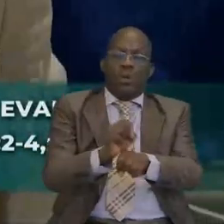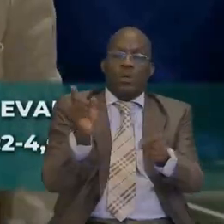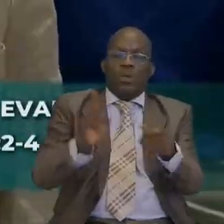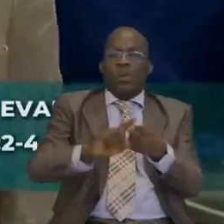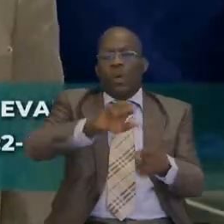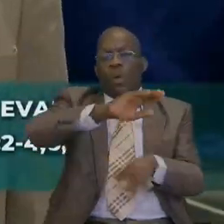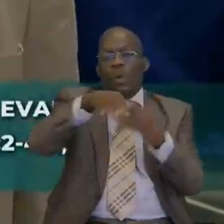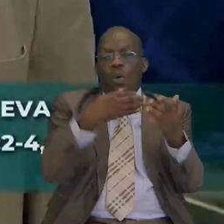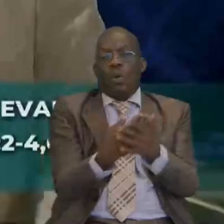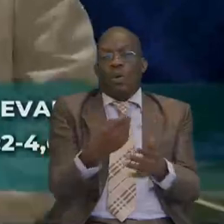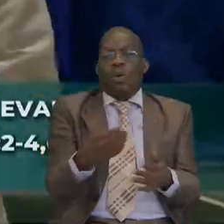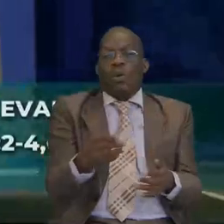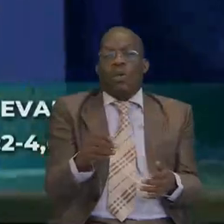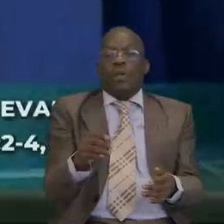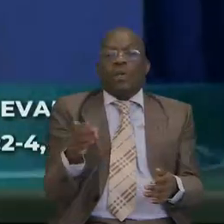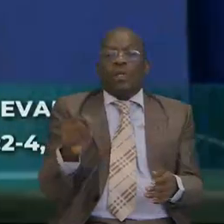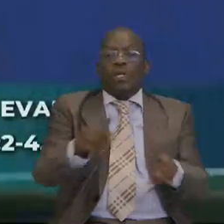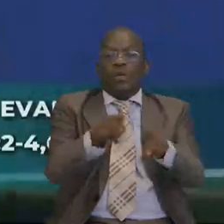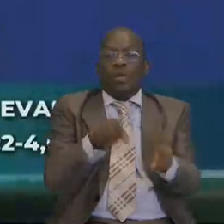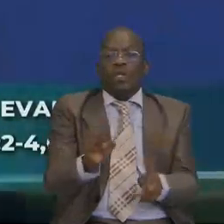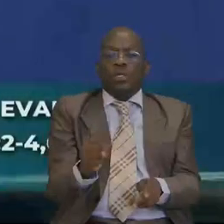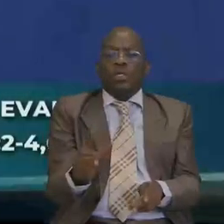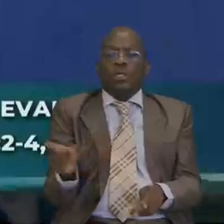nourriture partout où ils s'étaient retrouvés.